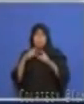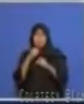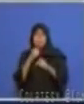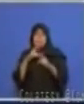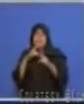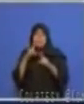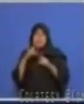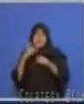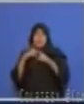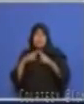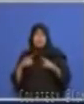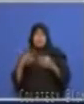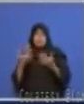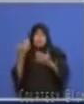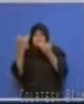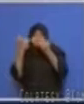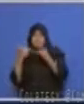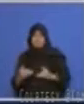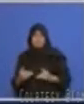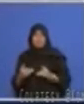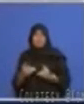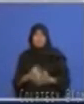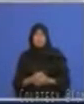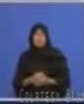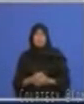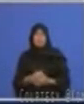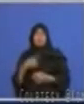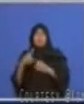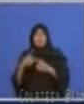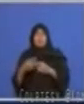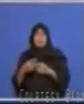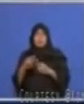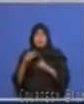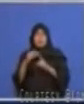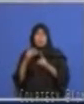m itu sudah huk ekonomi ketika produksi banyak